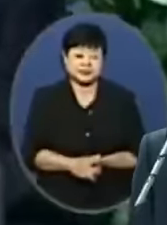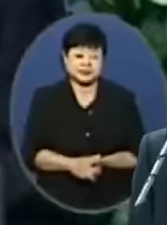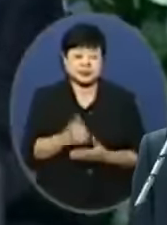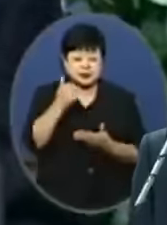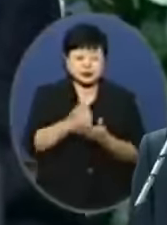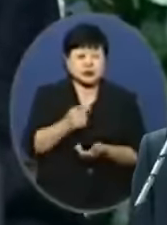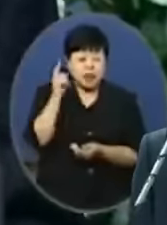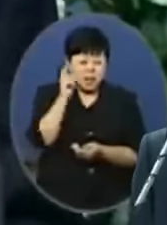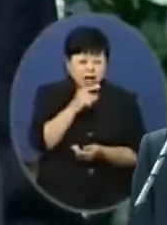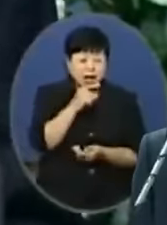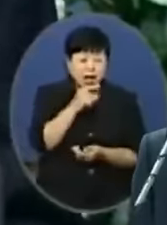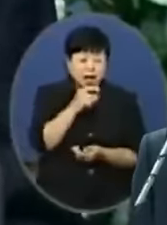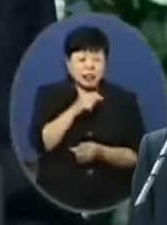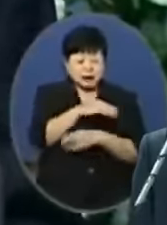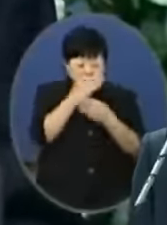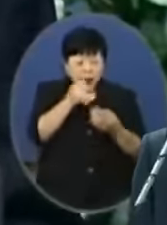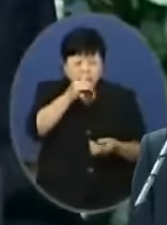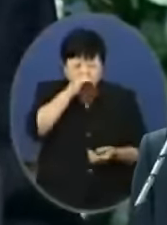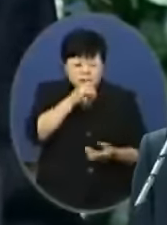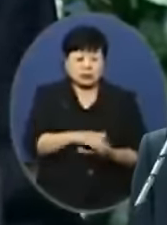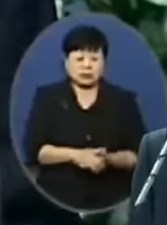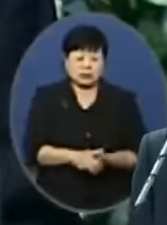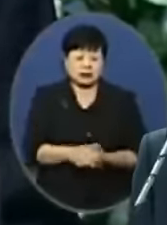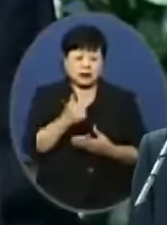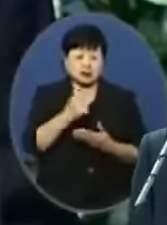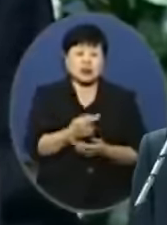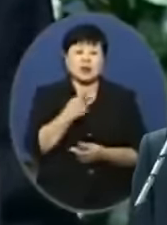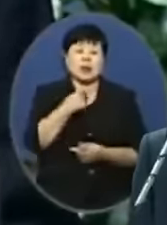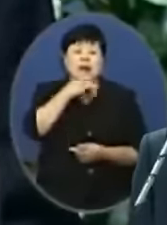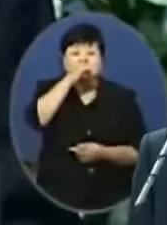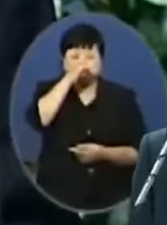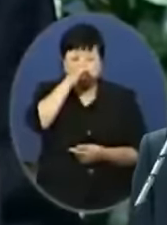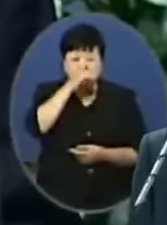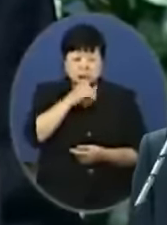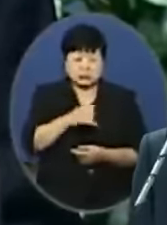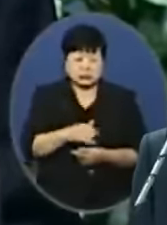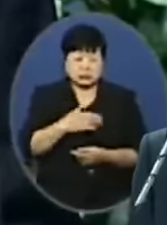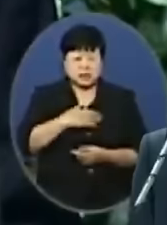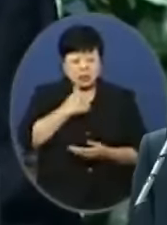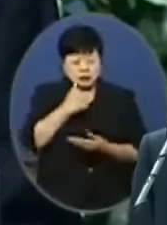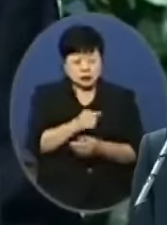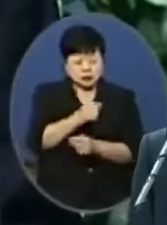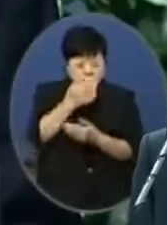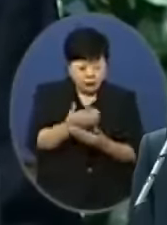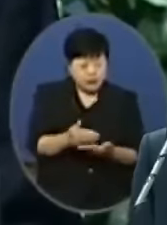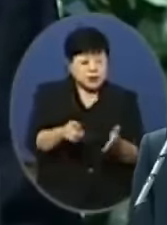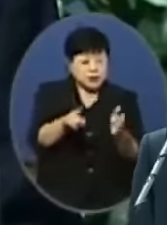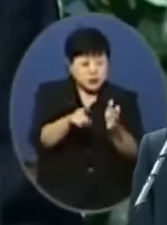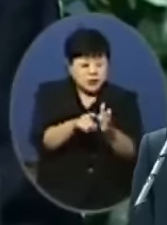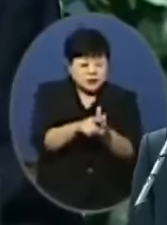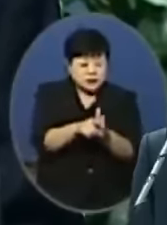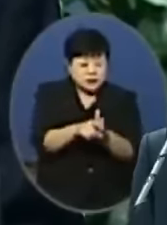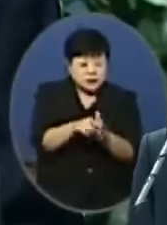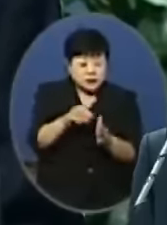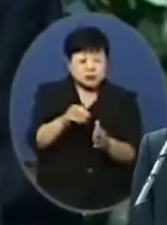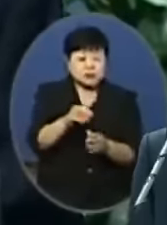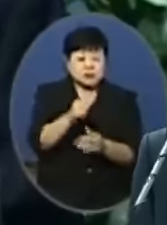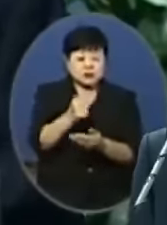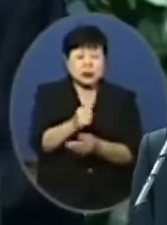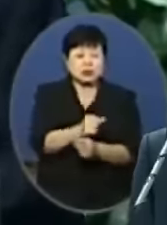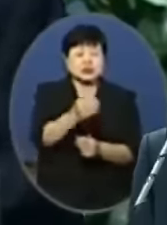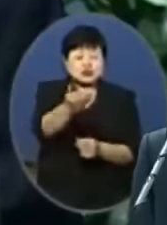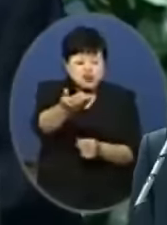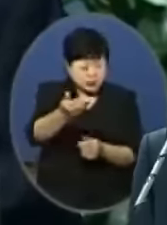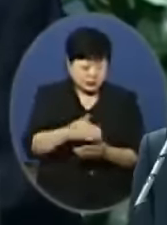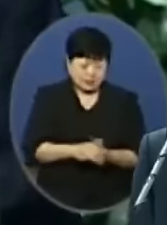죄 안 지는 사람 누가 있습니까? 전부 다 죄를 지기 때문에 내 죄를 용서받기 원하면 이웃의 죄도 용서해 줘야